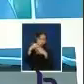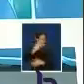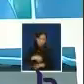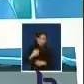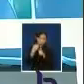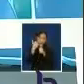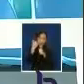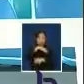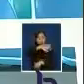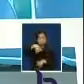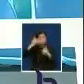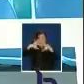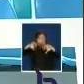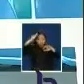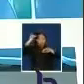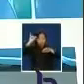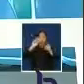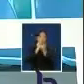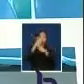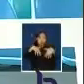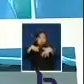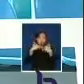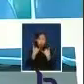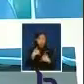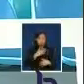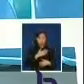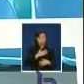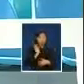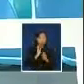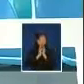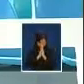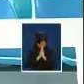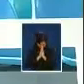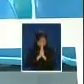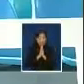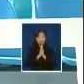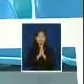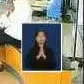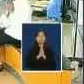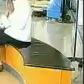ย่างดีครับท่านผู้เคยในการรัฐบาลยิ่งลักษณ์พบประชาชนครับวันนี้ผมธีรัตน์รัตนเสวีสวัสดีครับ